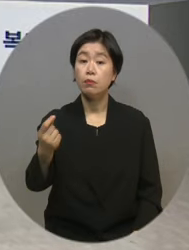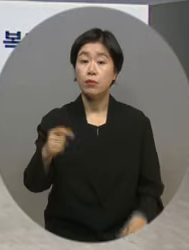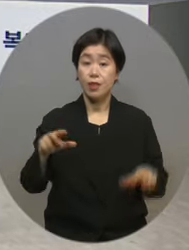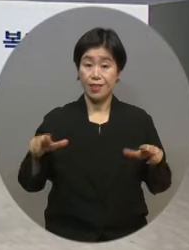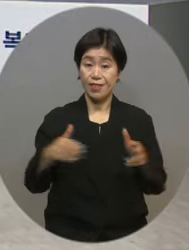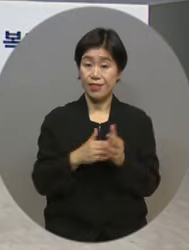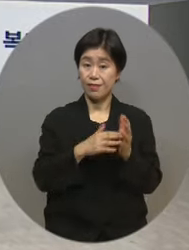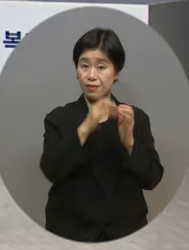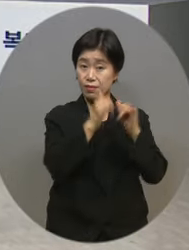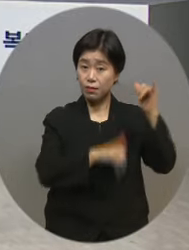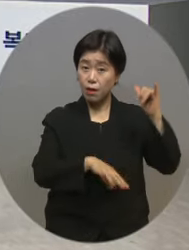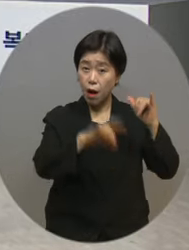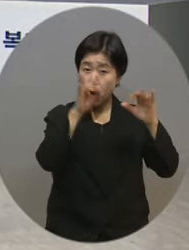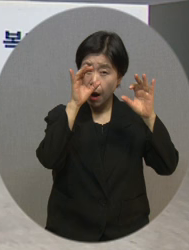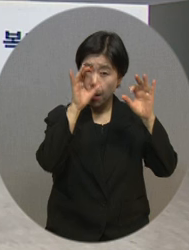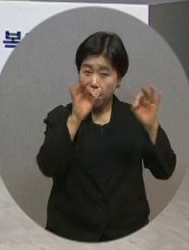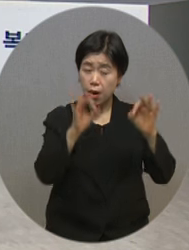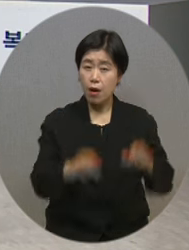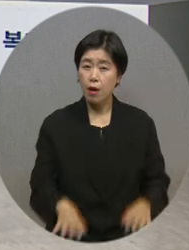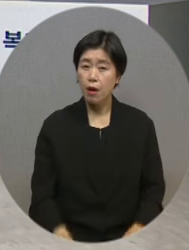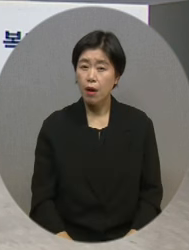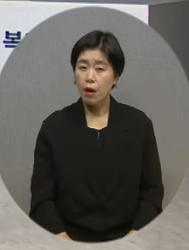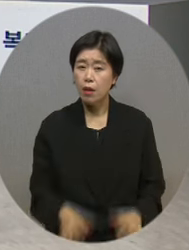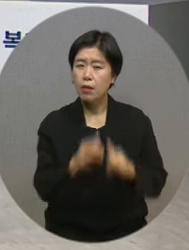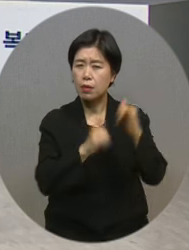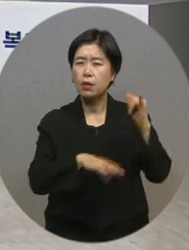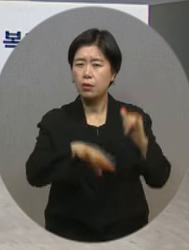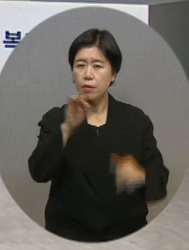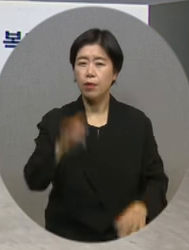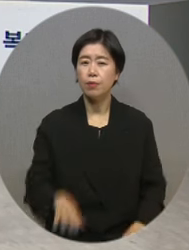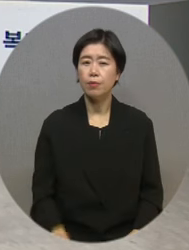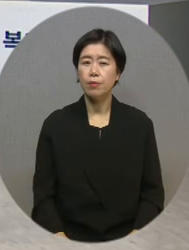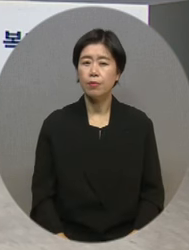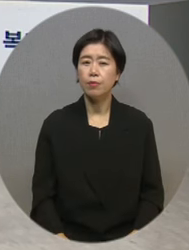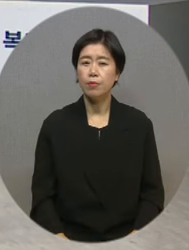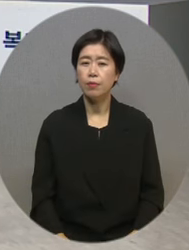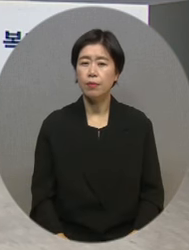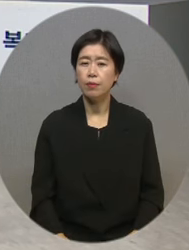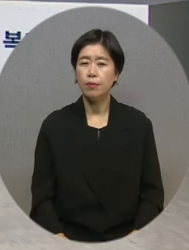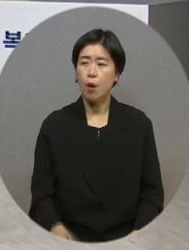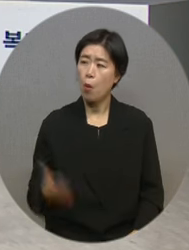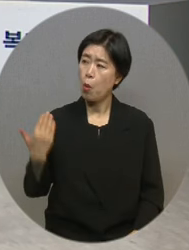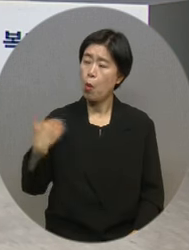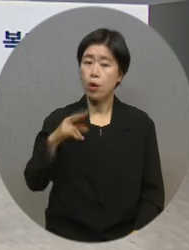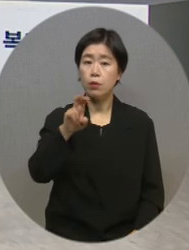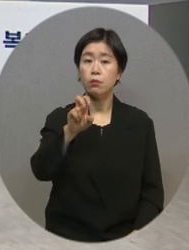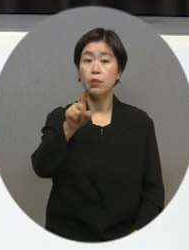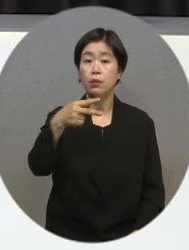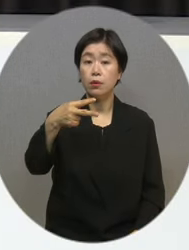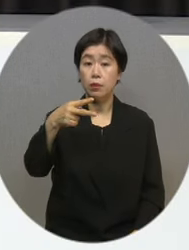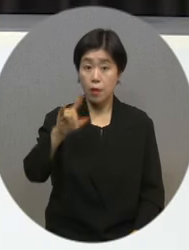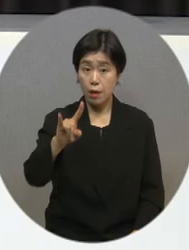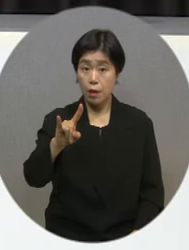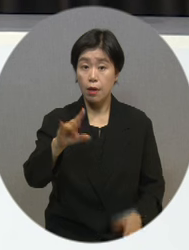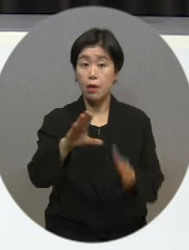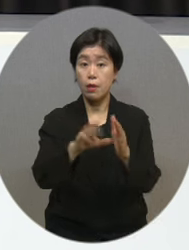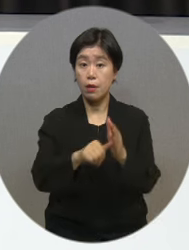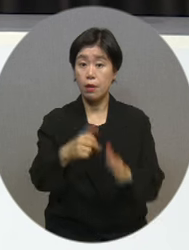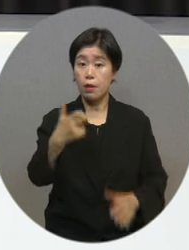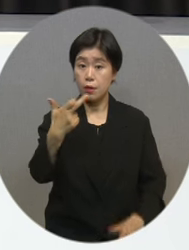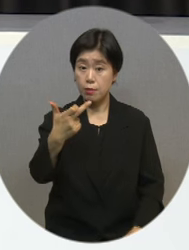여성 당선인 수요가 가장 많은 퍼센트인데 21대 때약17% 정도 네. 있었고, 이렇게